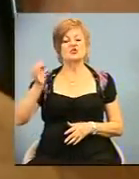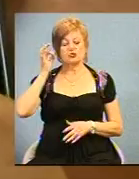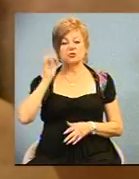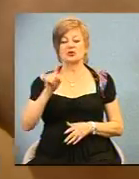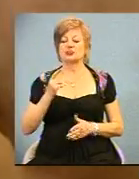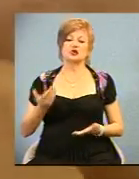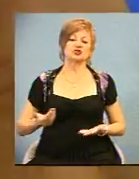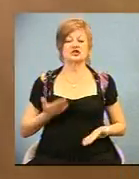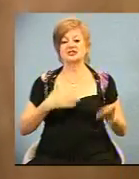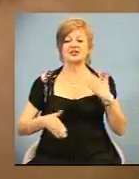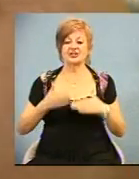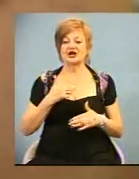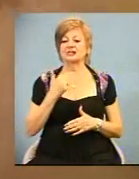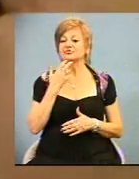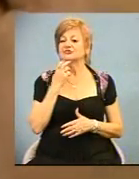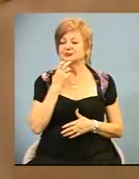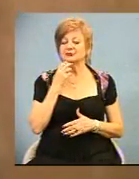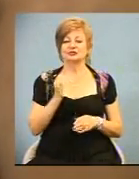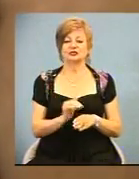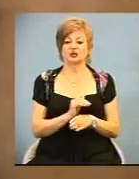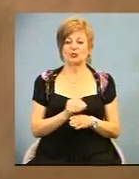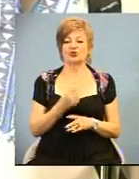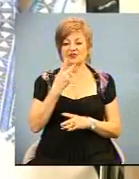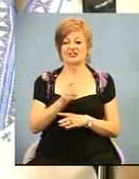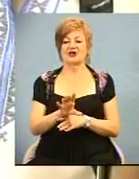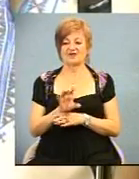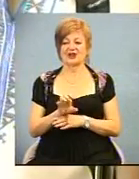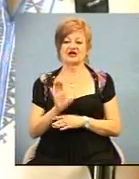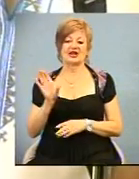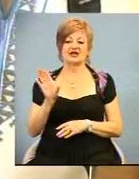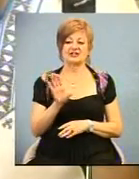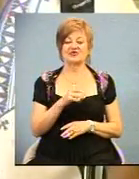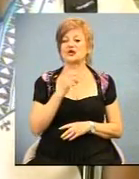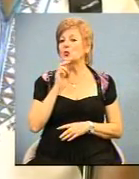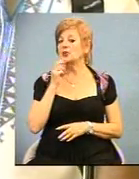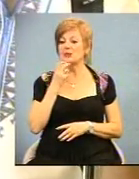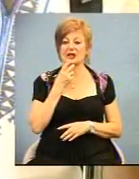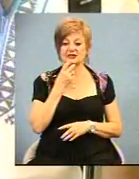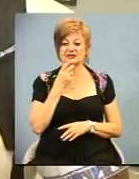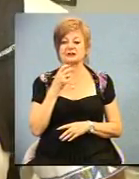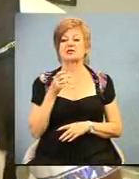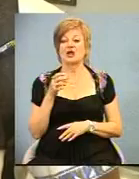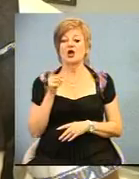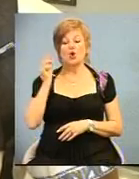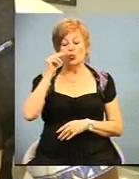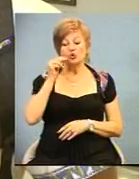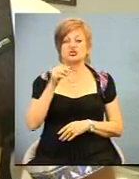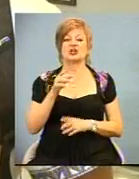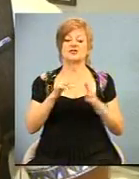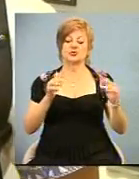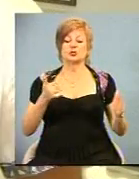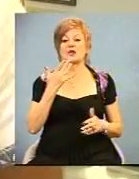був життєрадісним та добрим. Про це свідчать і світлини. Майже на всіх щиро посміхається. Михайло навчався в Дніпропетровському